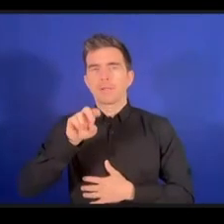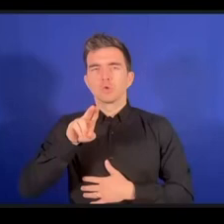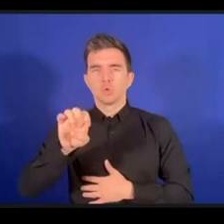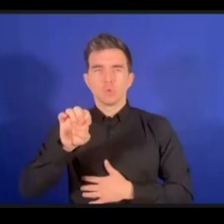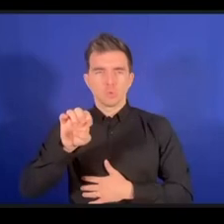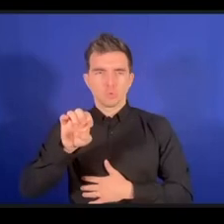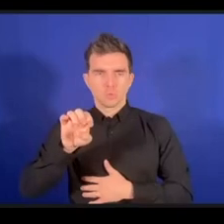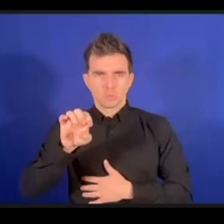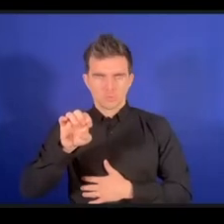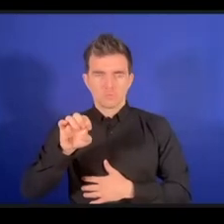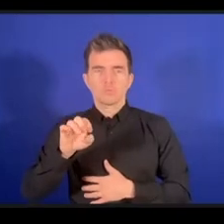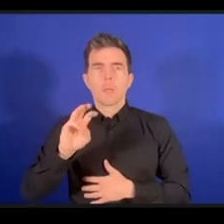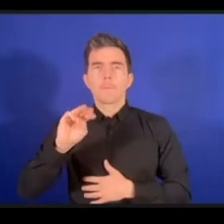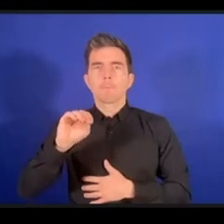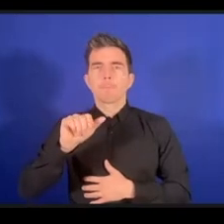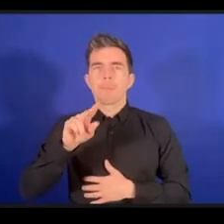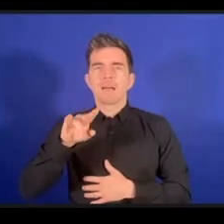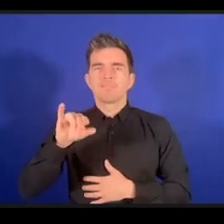Vinish